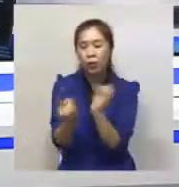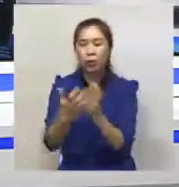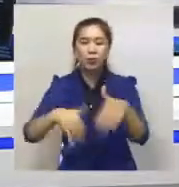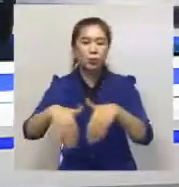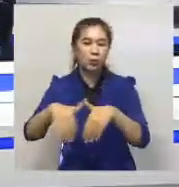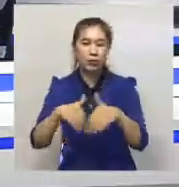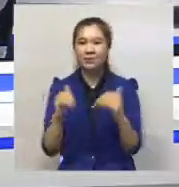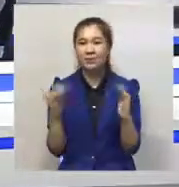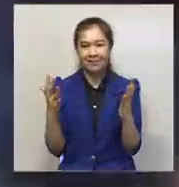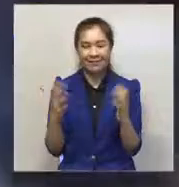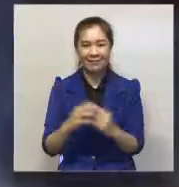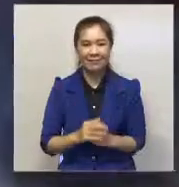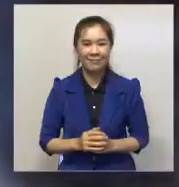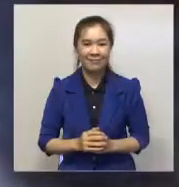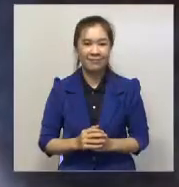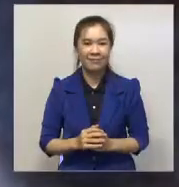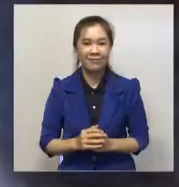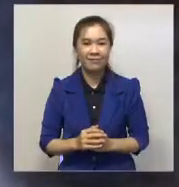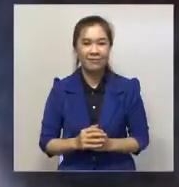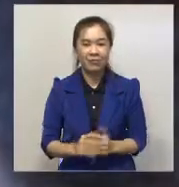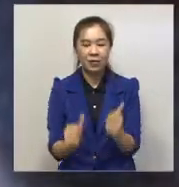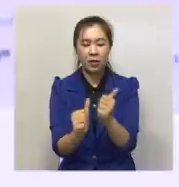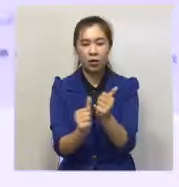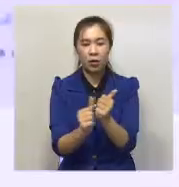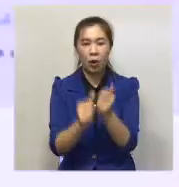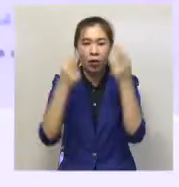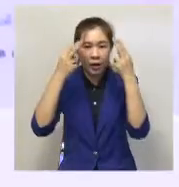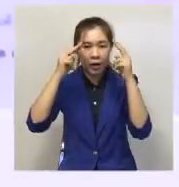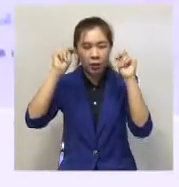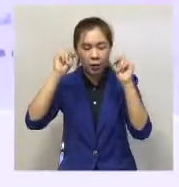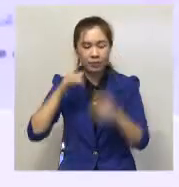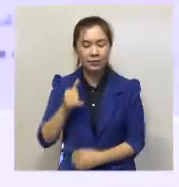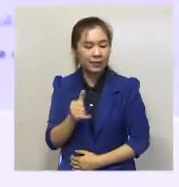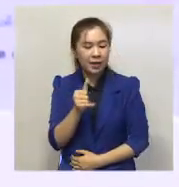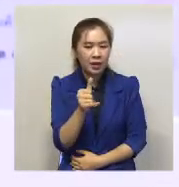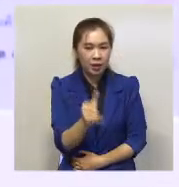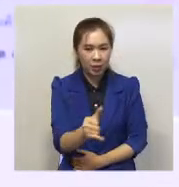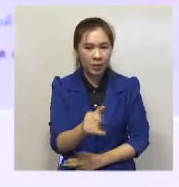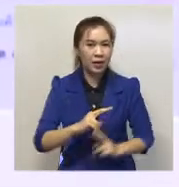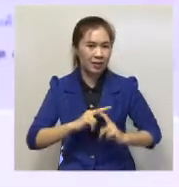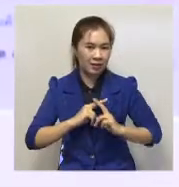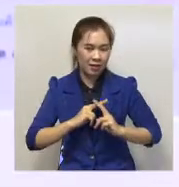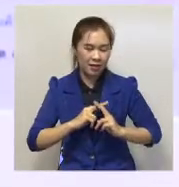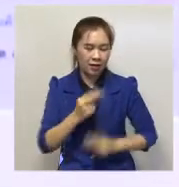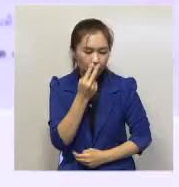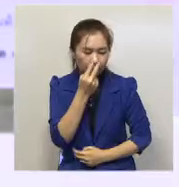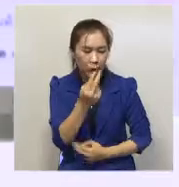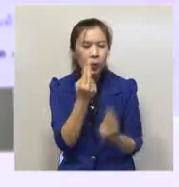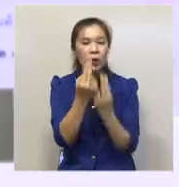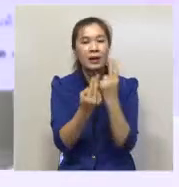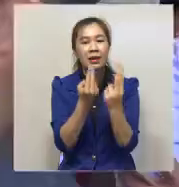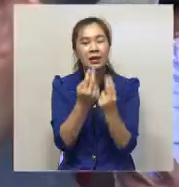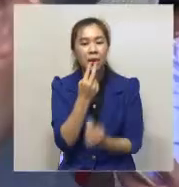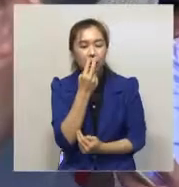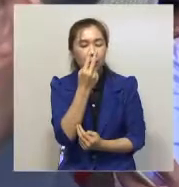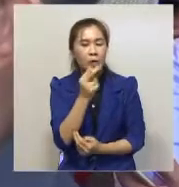ชนได้ค่ะโดยวันนี้พลเอกชัดชัยสาลิกัญญารองนายกรัฐมนตรีได้ลงพื้นที่ด้วยตนเองเลยนะคะเพื่อไปตรวจเยี่ยมและติดต